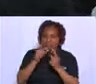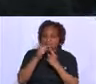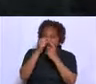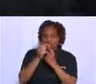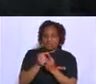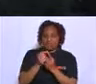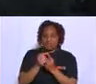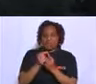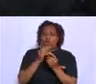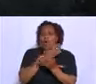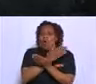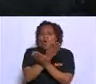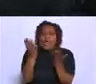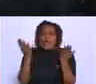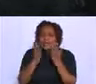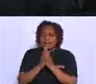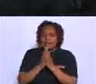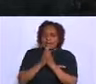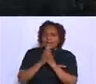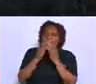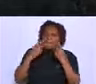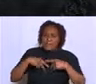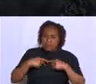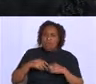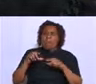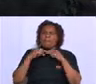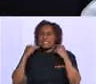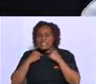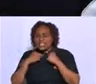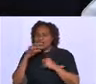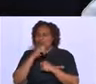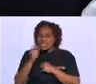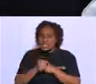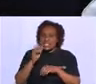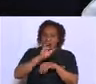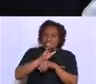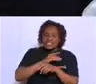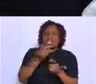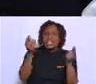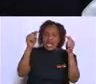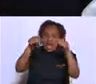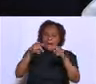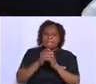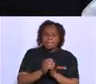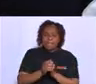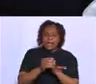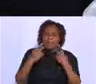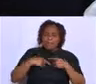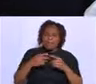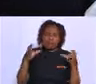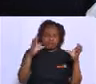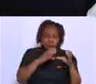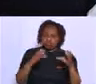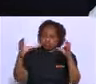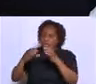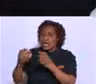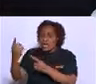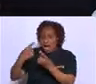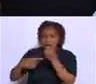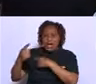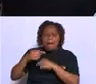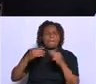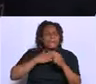vituo, wainjilisti, wachungaji, wazee wa makanisa, naomba mwasogelee watu walioko kule ambao wamejitoa. Ombeni nao, ombeni